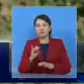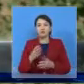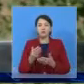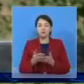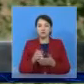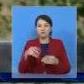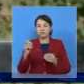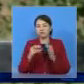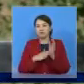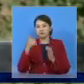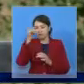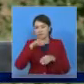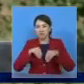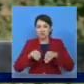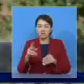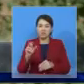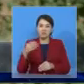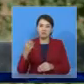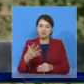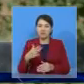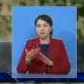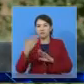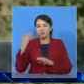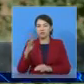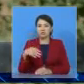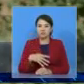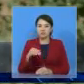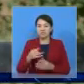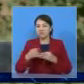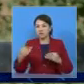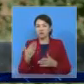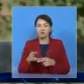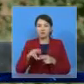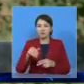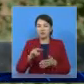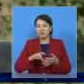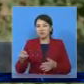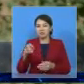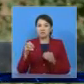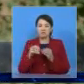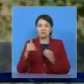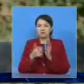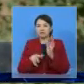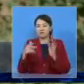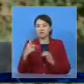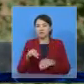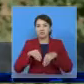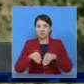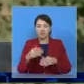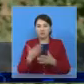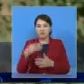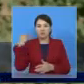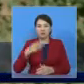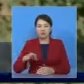В 2019 году посажено 315, в прошлом году 4000 гектаров. В этом году по району 10081 гектар посажено. В